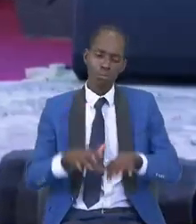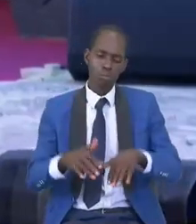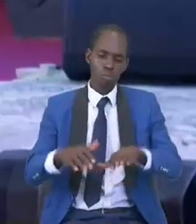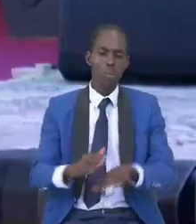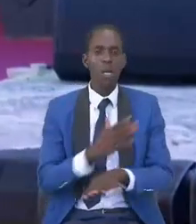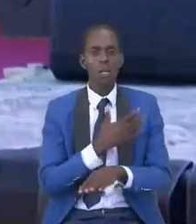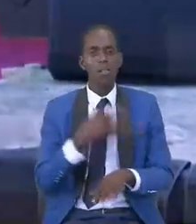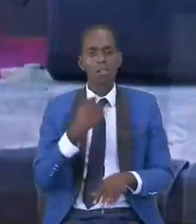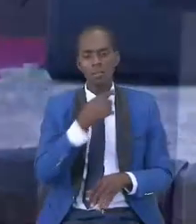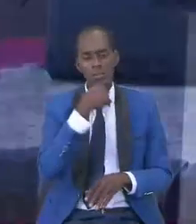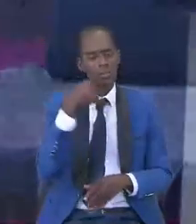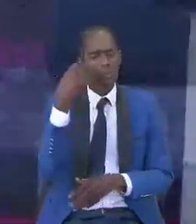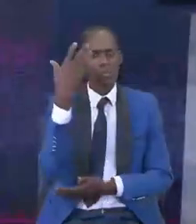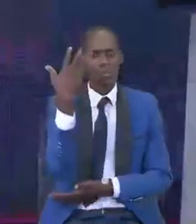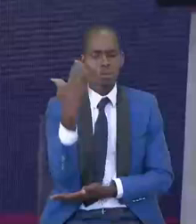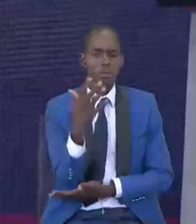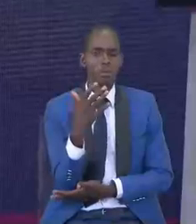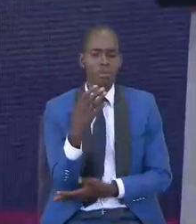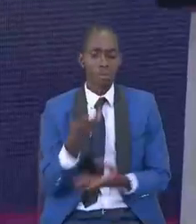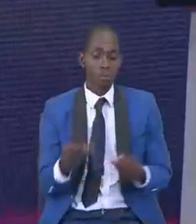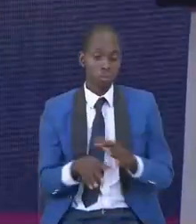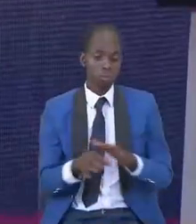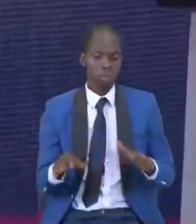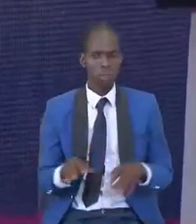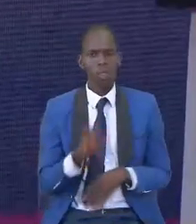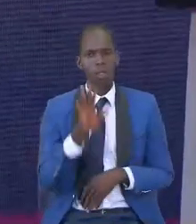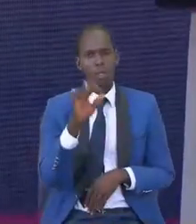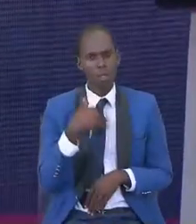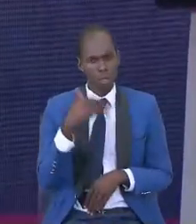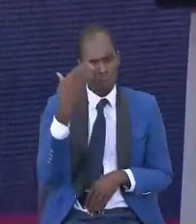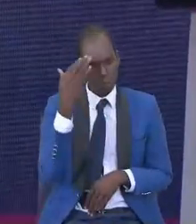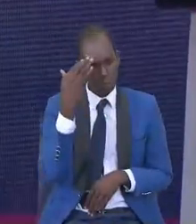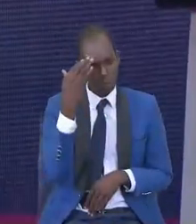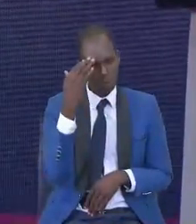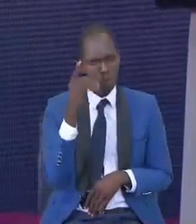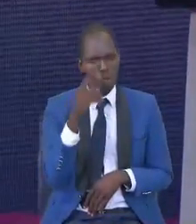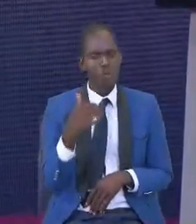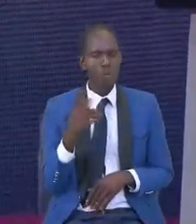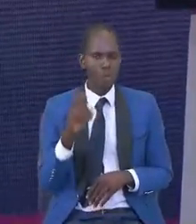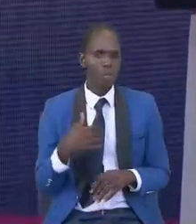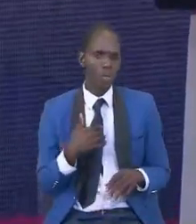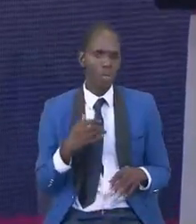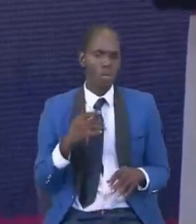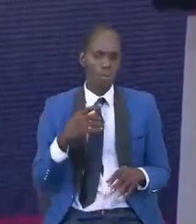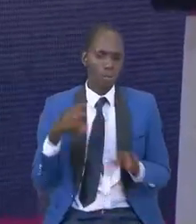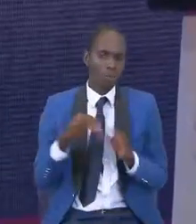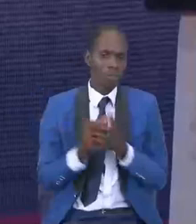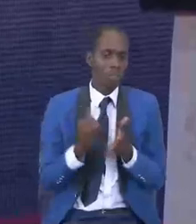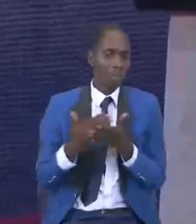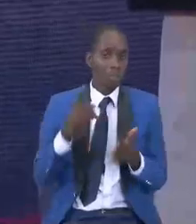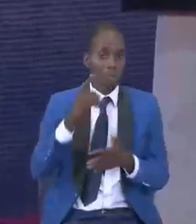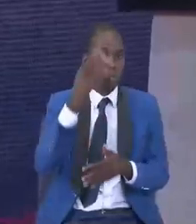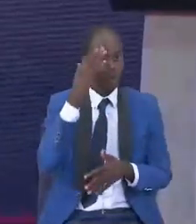Jonas, tu devais connaître ça avant de t'engager dedans. Maintenant, tu comprends. Dieu a fait la mer et